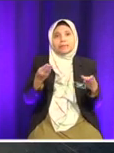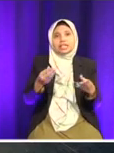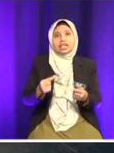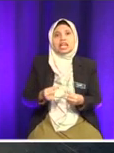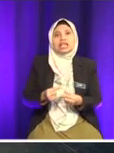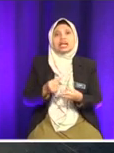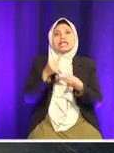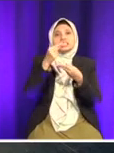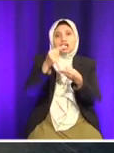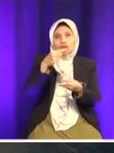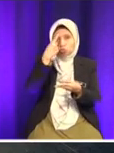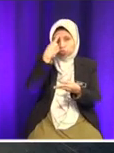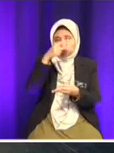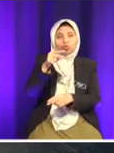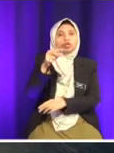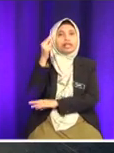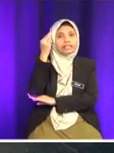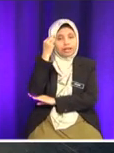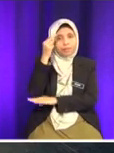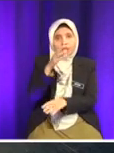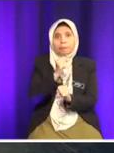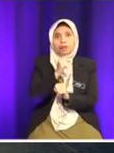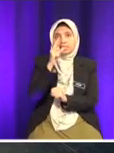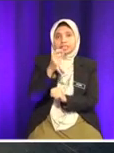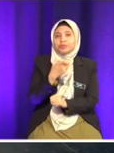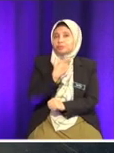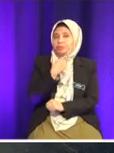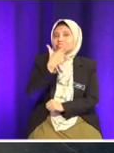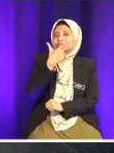oke nah ibu dapat satu